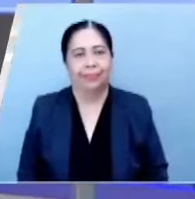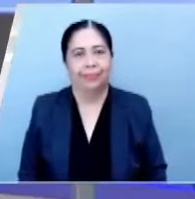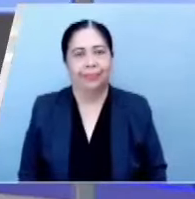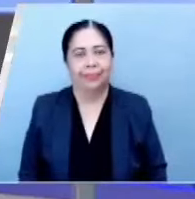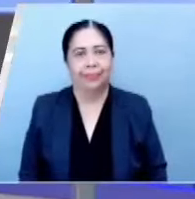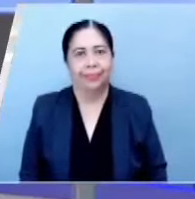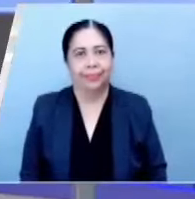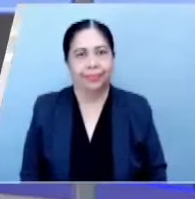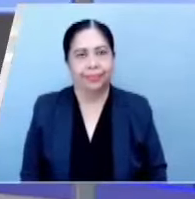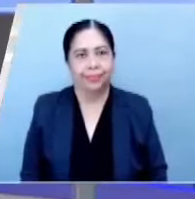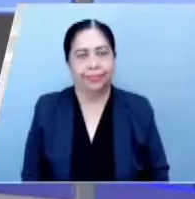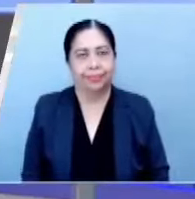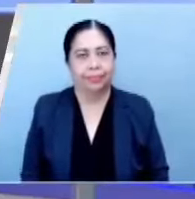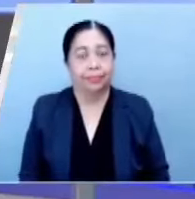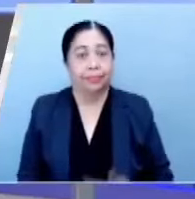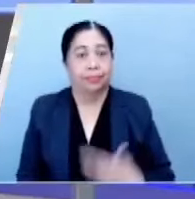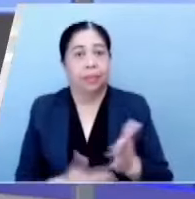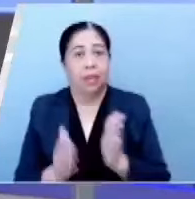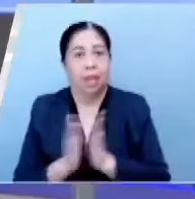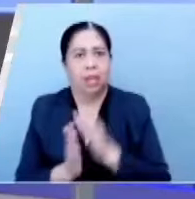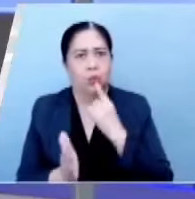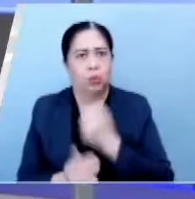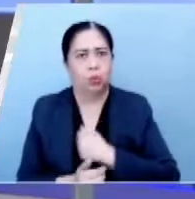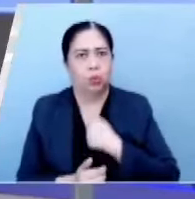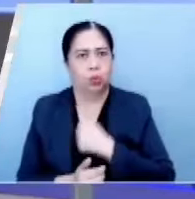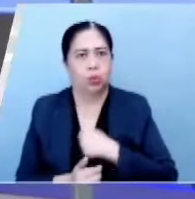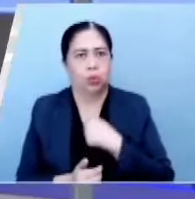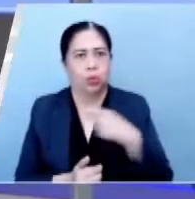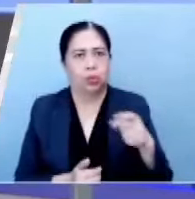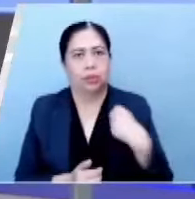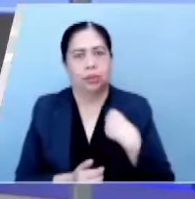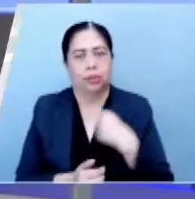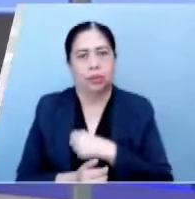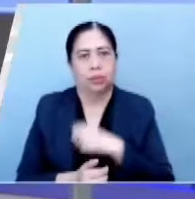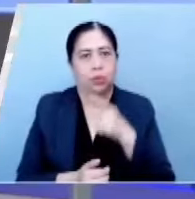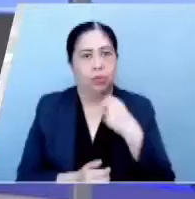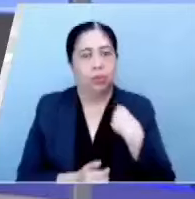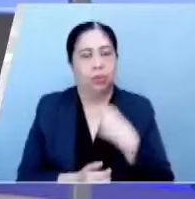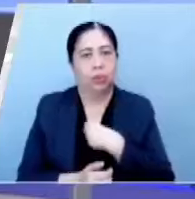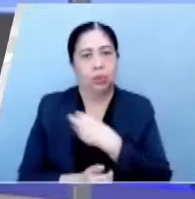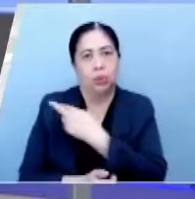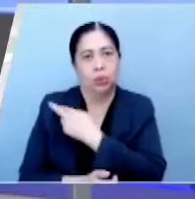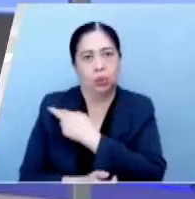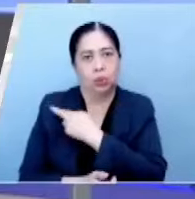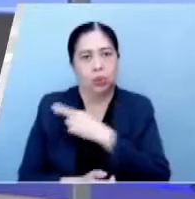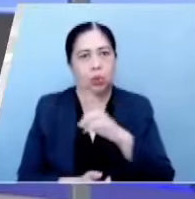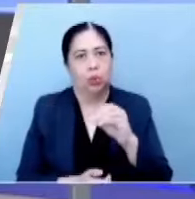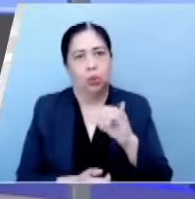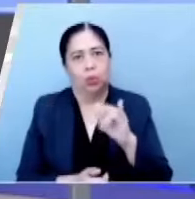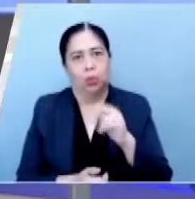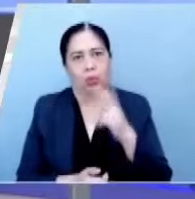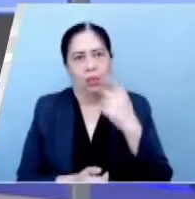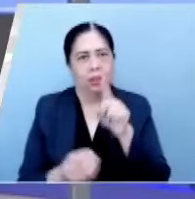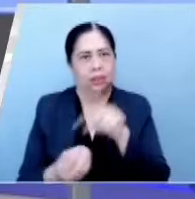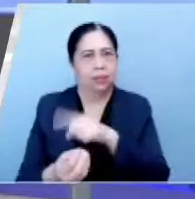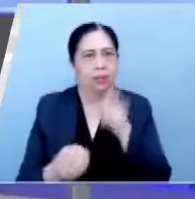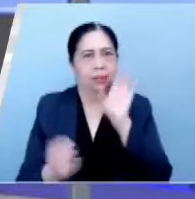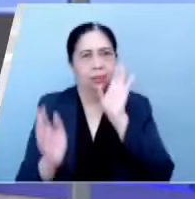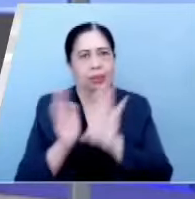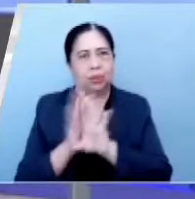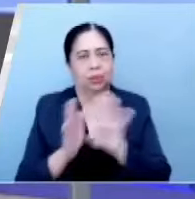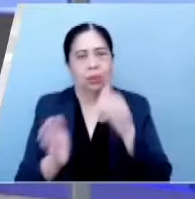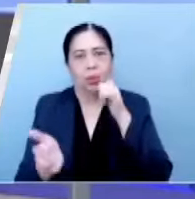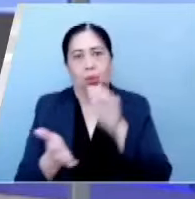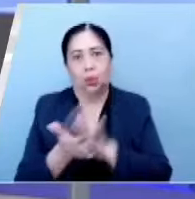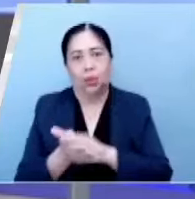Humingi ng paumanhin sa kanyang mga kasamahan sa Senado si Senador Robin Padilla, kasunod ng binatikos na larawan ng kanyang asawang si Mariel